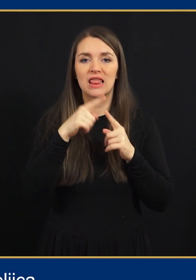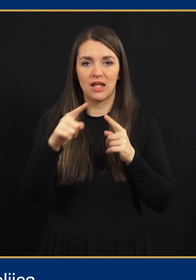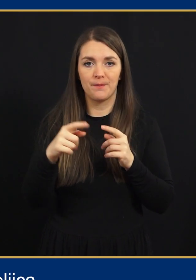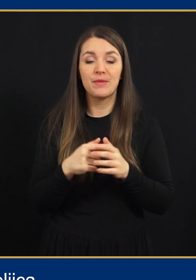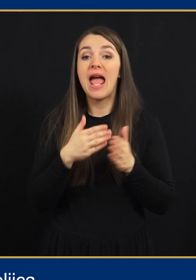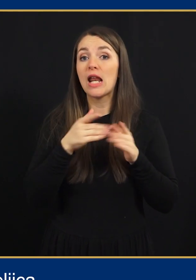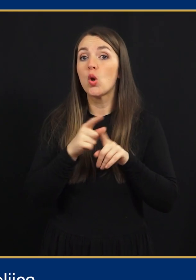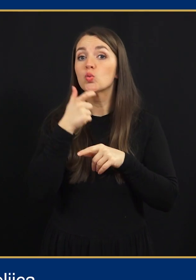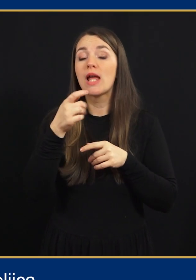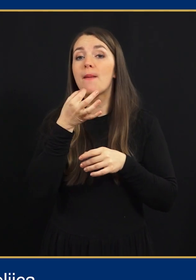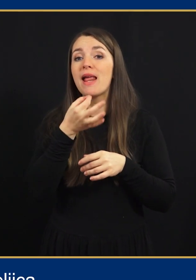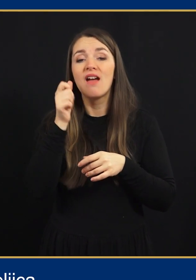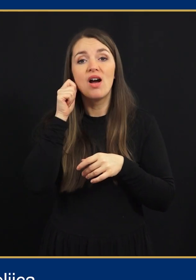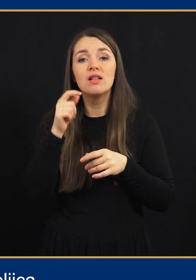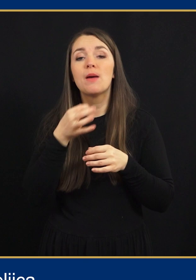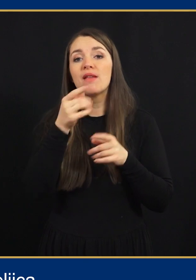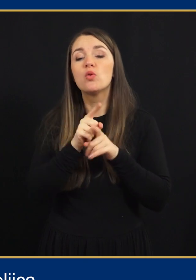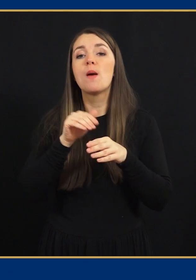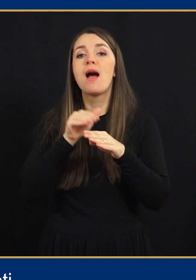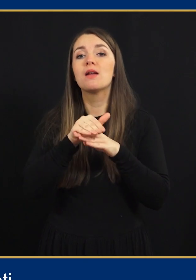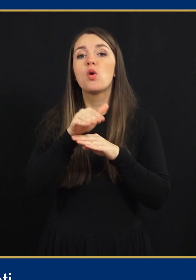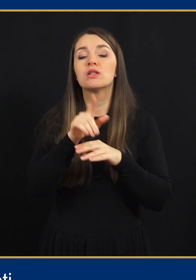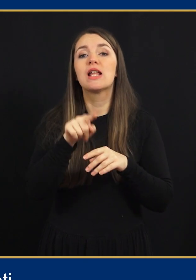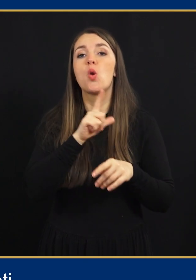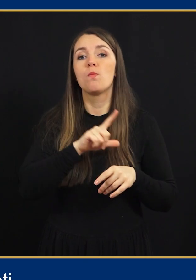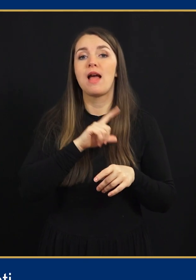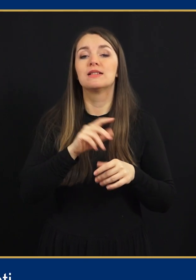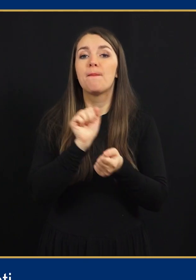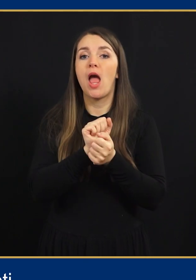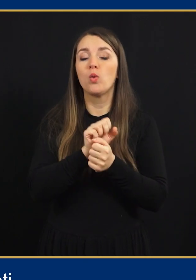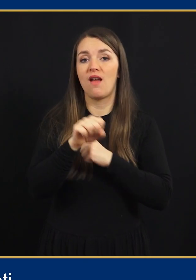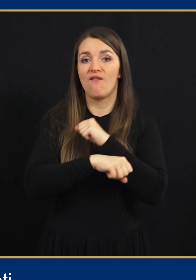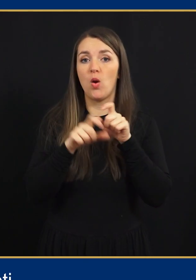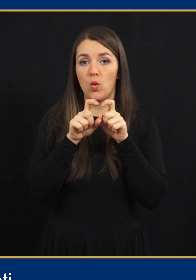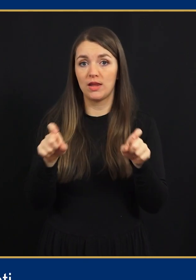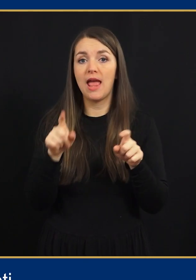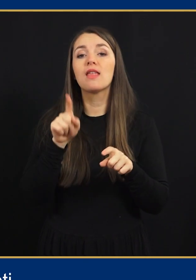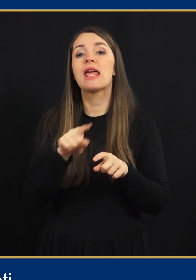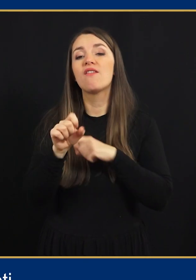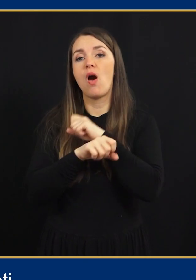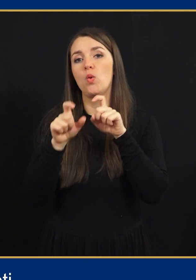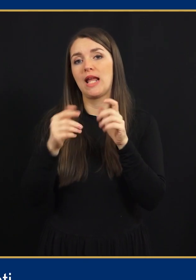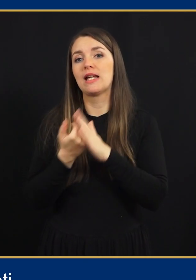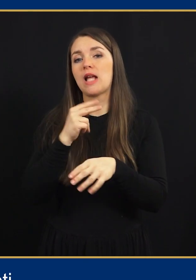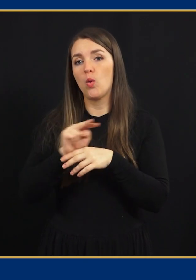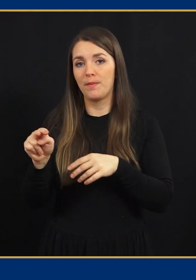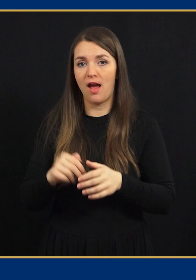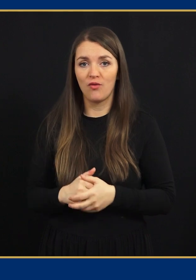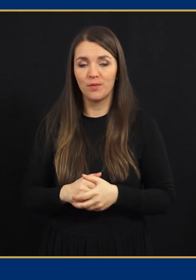kot zunanja predavateljica predava tudi na mariborski in ljubljanski pravni fakulteti ter fakulteti za